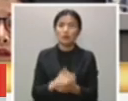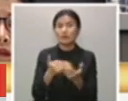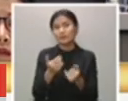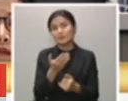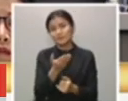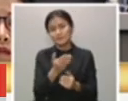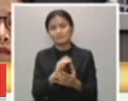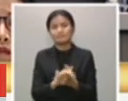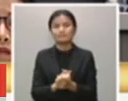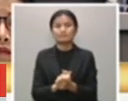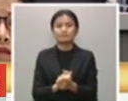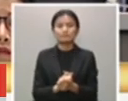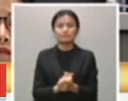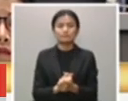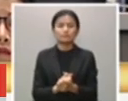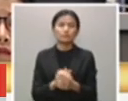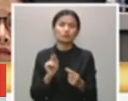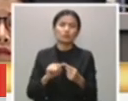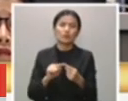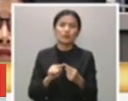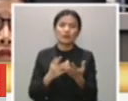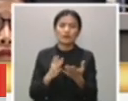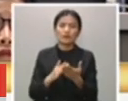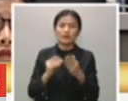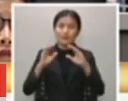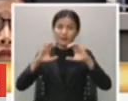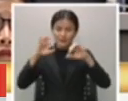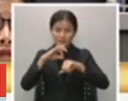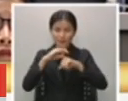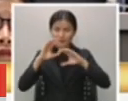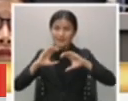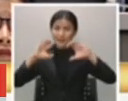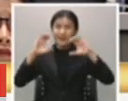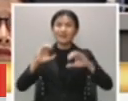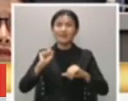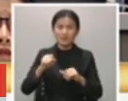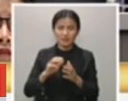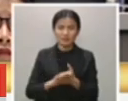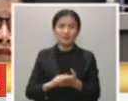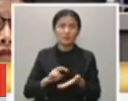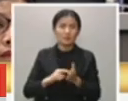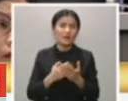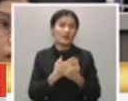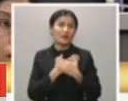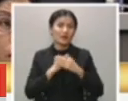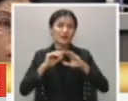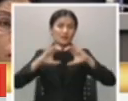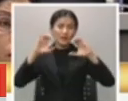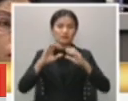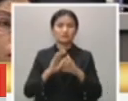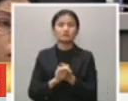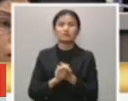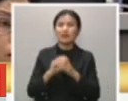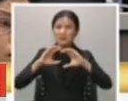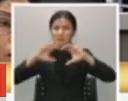างรัฐราชการรัฐราชการนี้ก็คือรัฐบาลใหญ่โตประชาชนรีบเล็ก